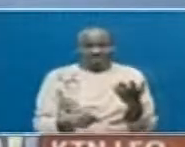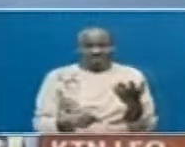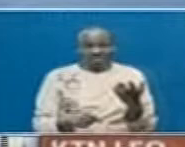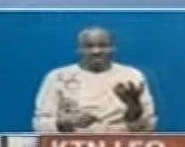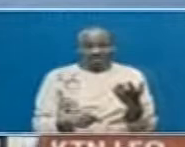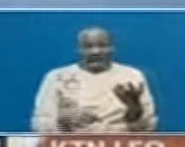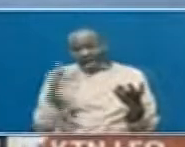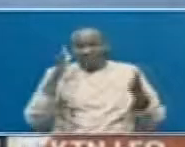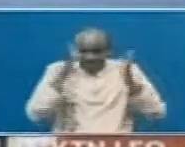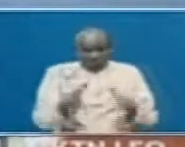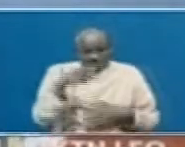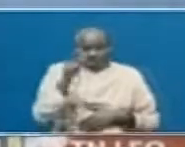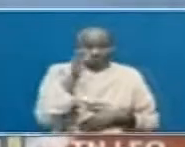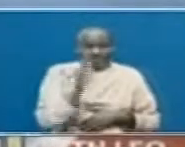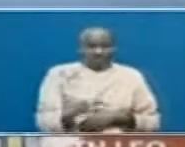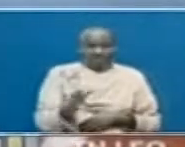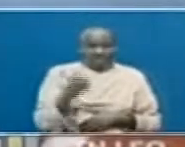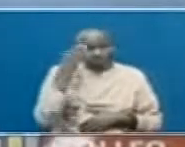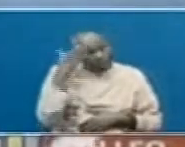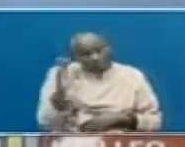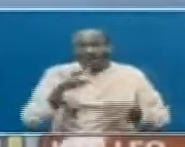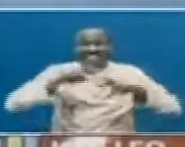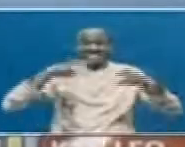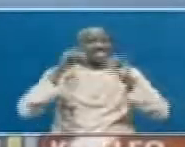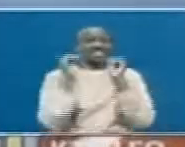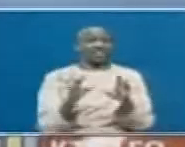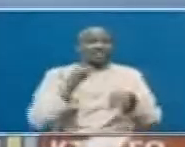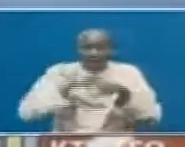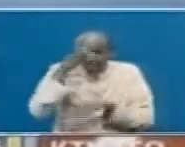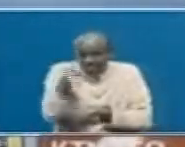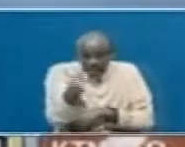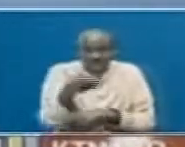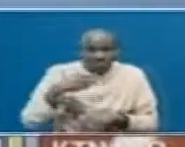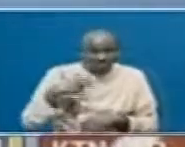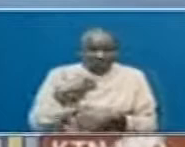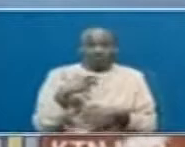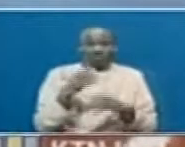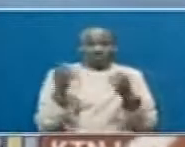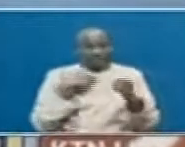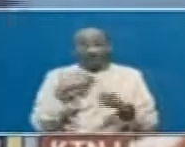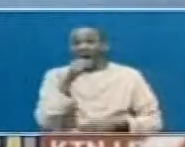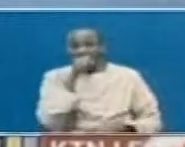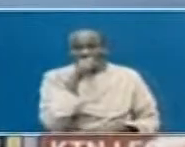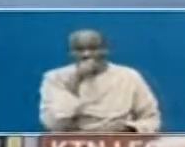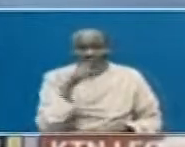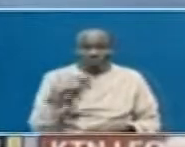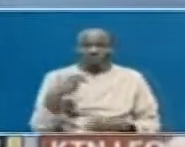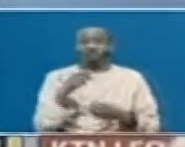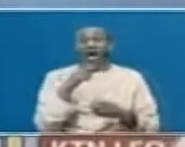wakati ambapo mtangazaji kama huyo huwa hafanyi utafiti na anapokwenda pale katika studio ama anaposhika ile microphone